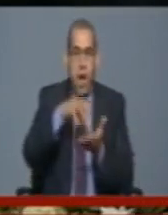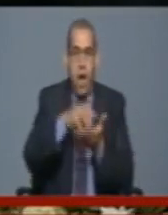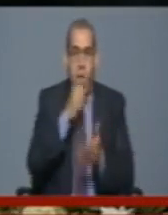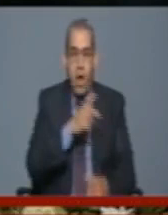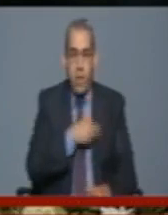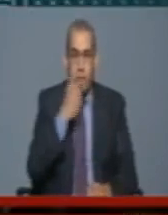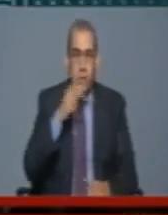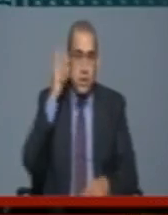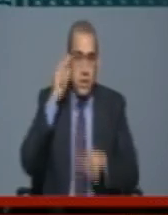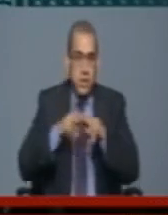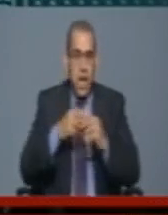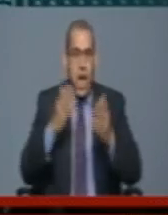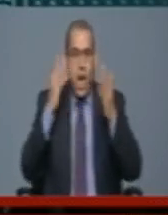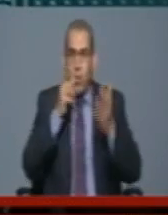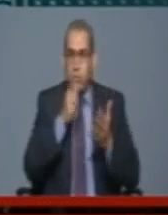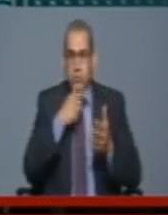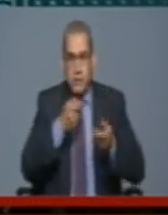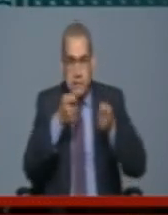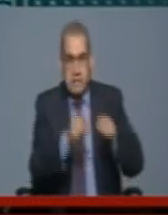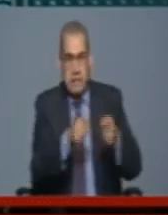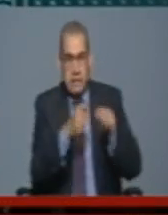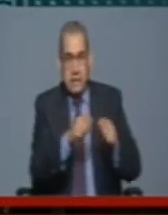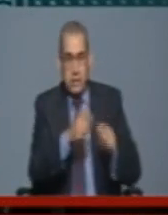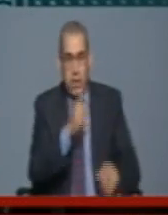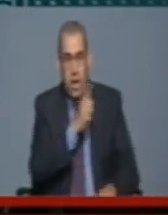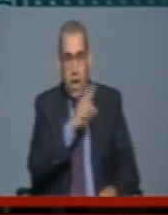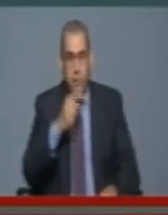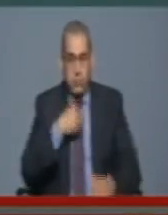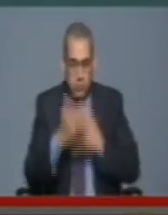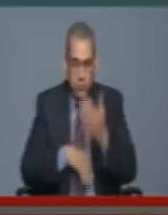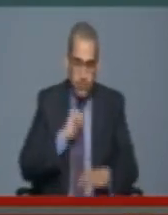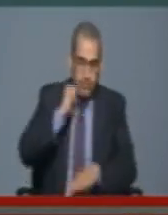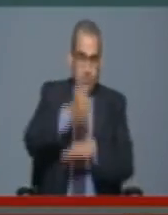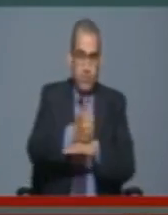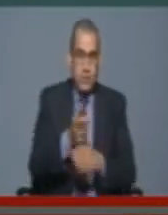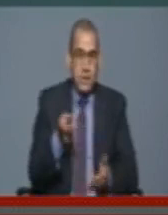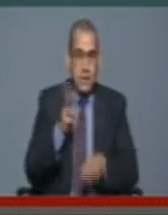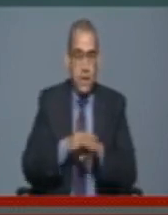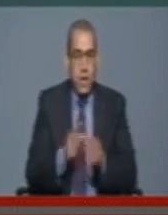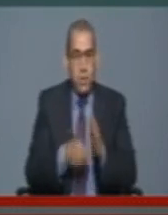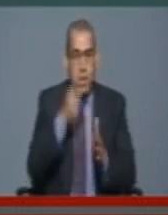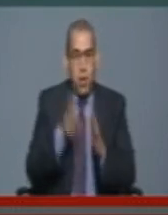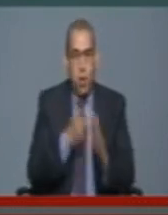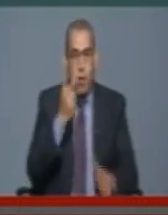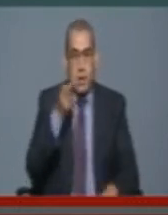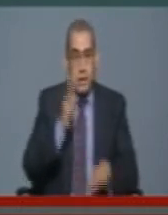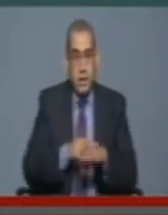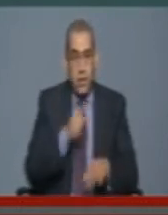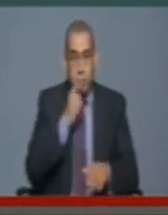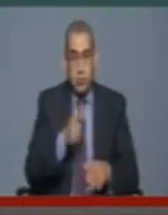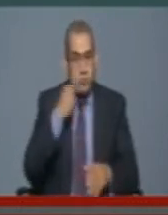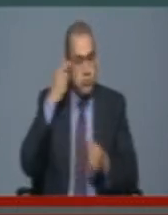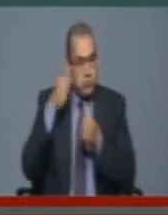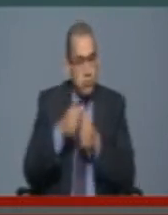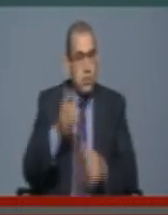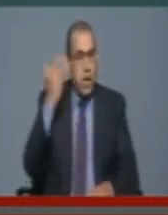الاحتلال حجب صوتها وصورتها، فعدنا مرة وأخرى. وهذا يذكرني بما قاله